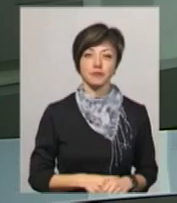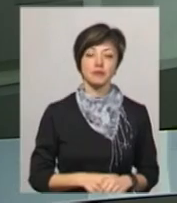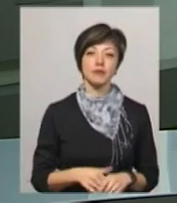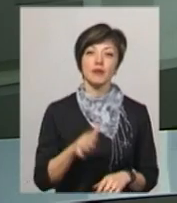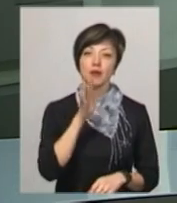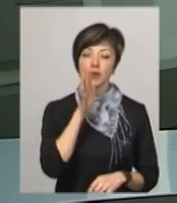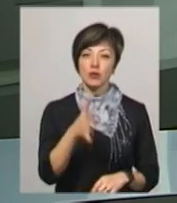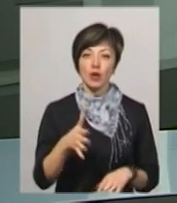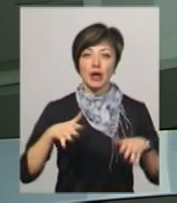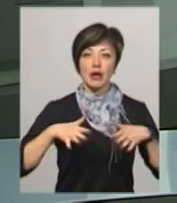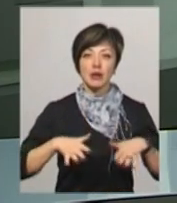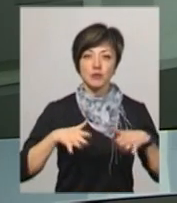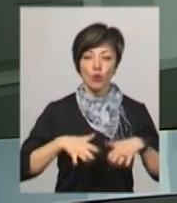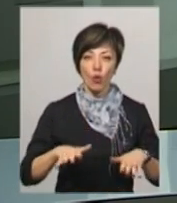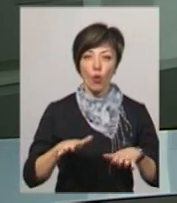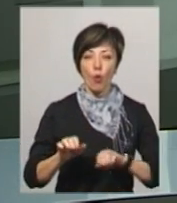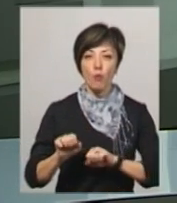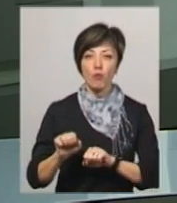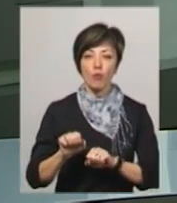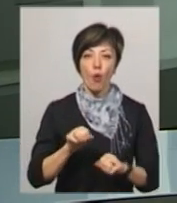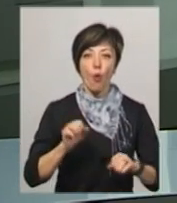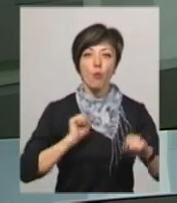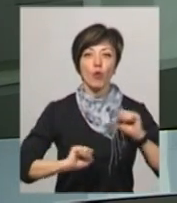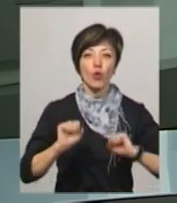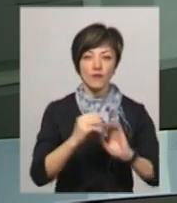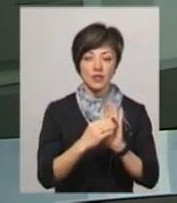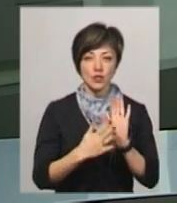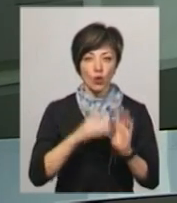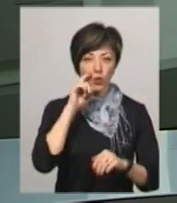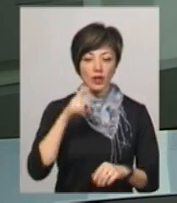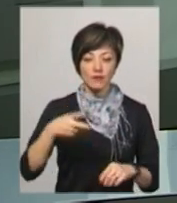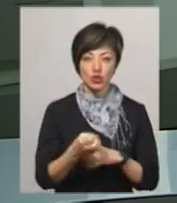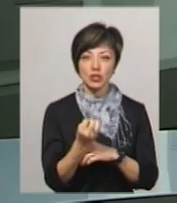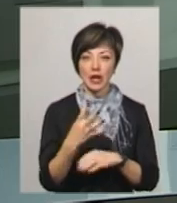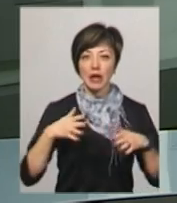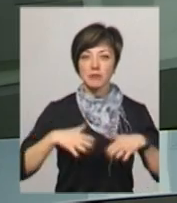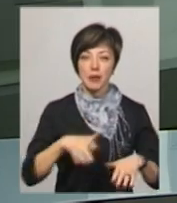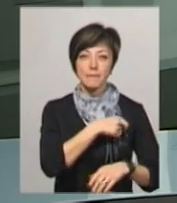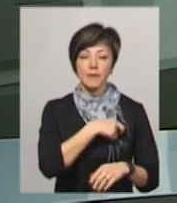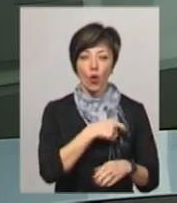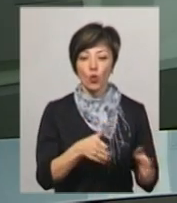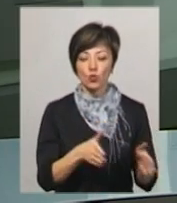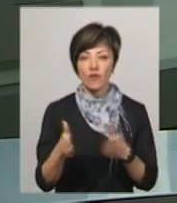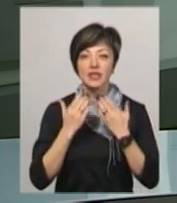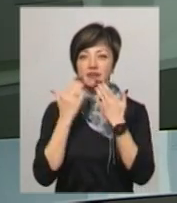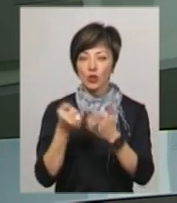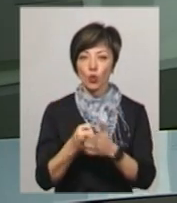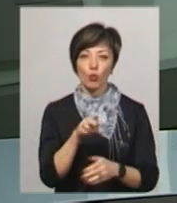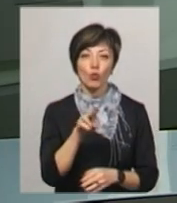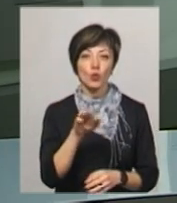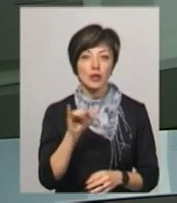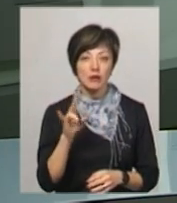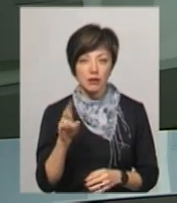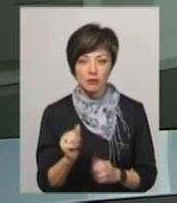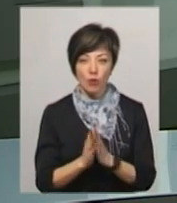П'яту річницю кримського опору відзначає Україна. В той час, коли в 2014-му кримські парламентарі готували звернення до Путіна